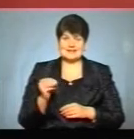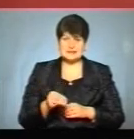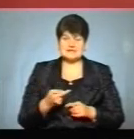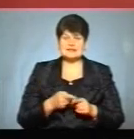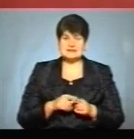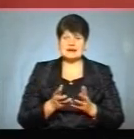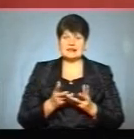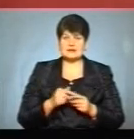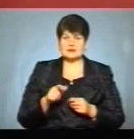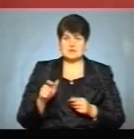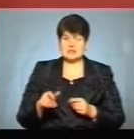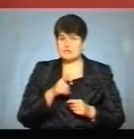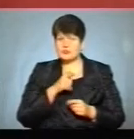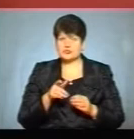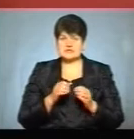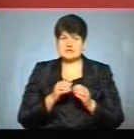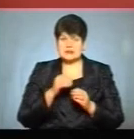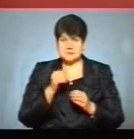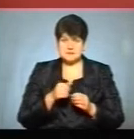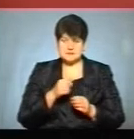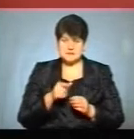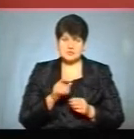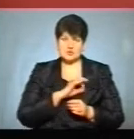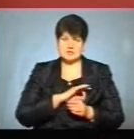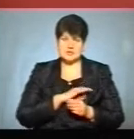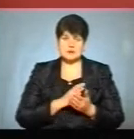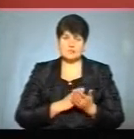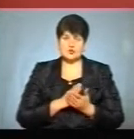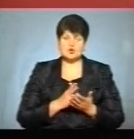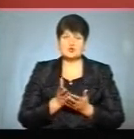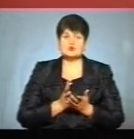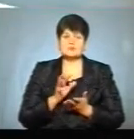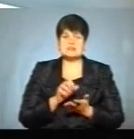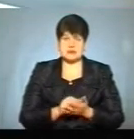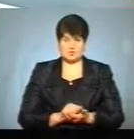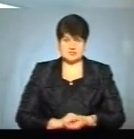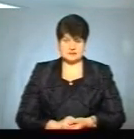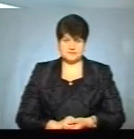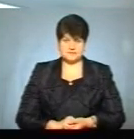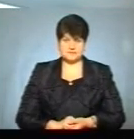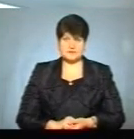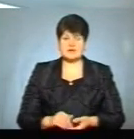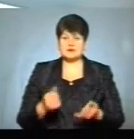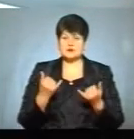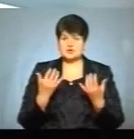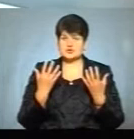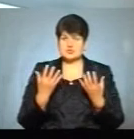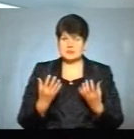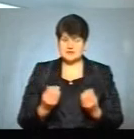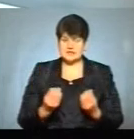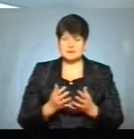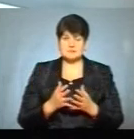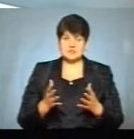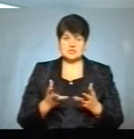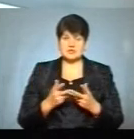впродовж, наприклад, 10 місяців, я так статистику дивилася, скористались послугами служби зайнятості. І на сьогоднішній день все-таки більша